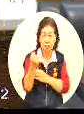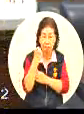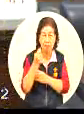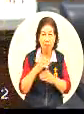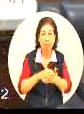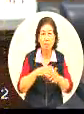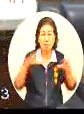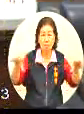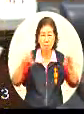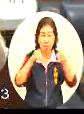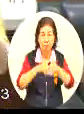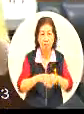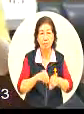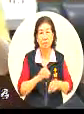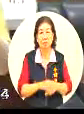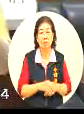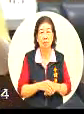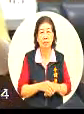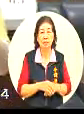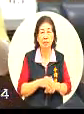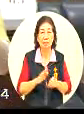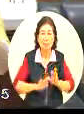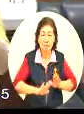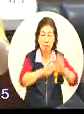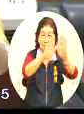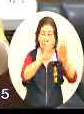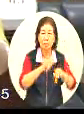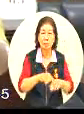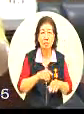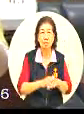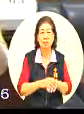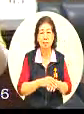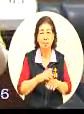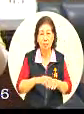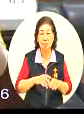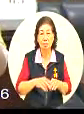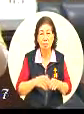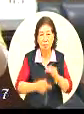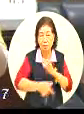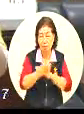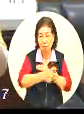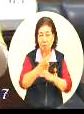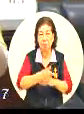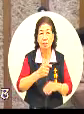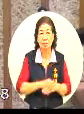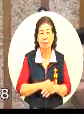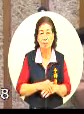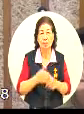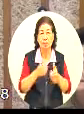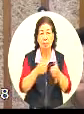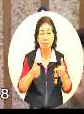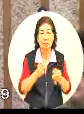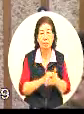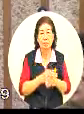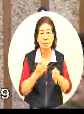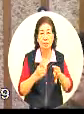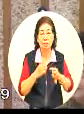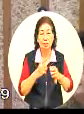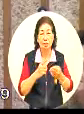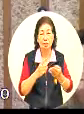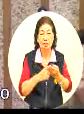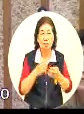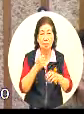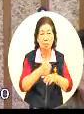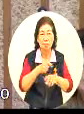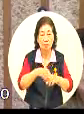以发展的非常的永续。 是，谢谢主席。鲁尔工业区